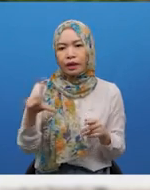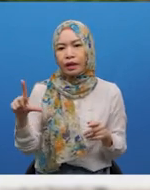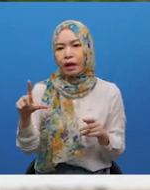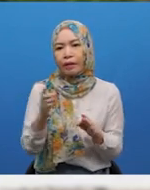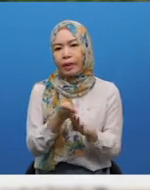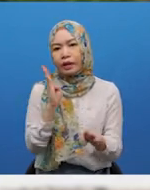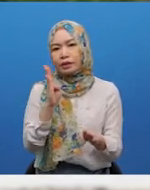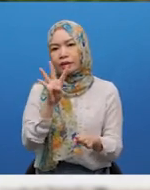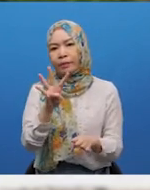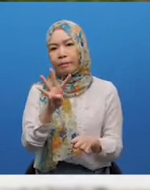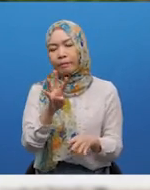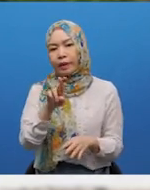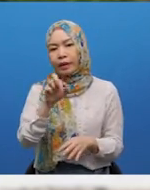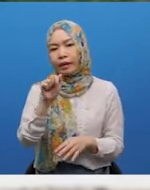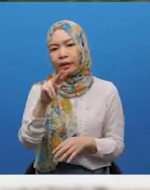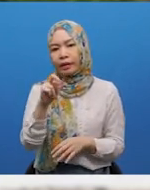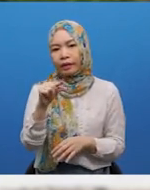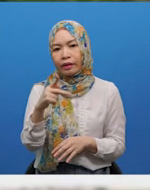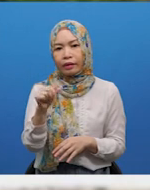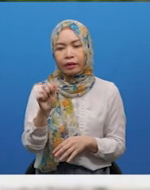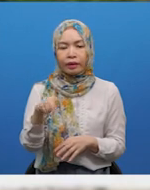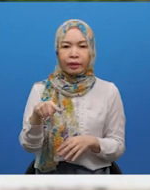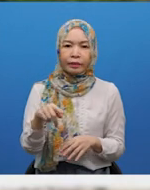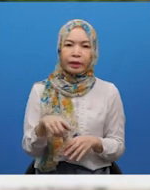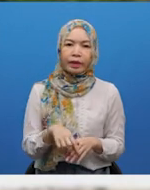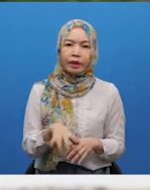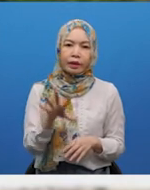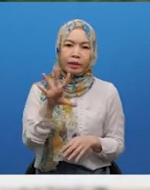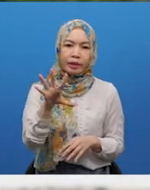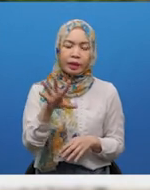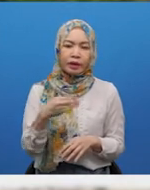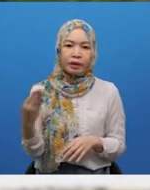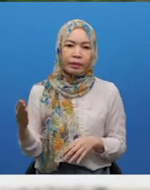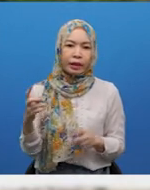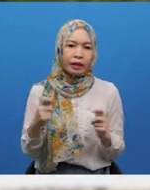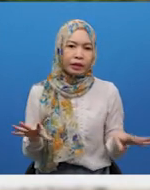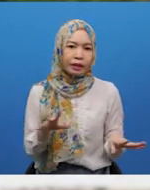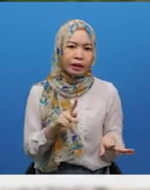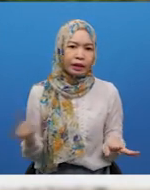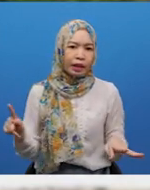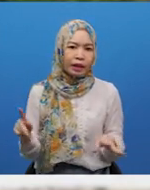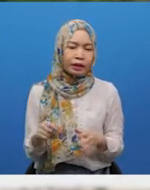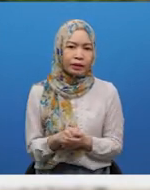kelima, iaitu baginda meninggalkan tahta